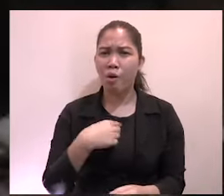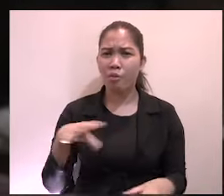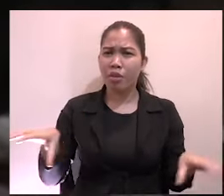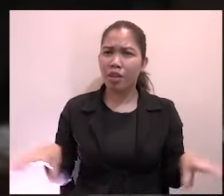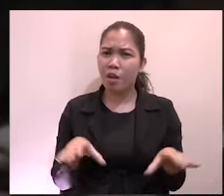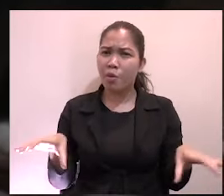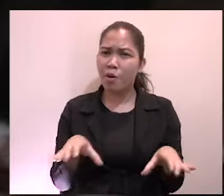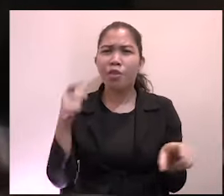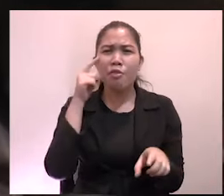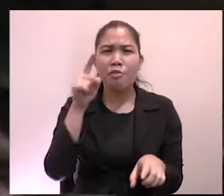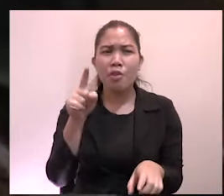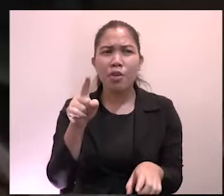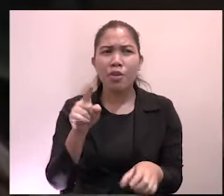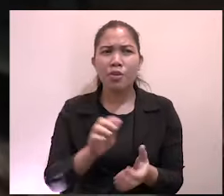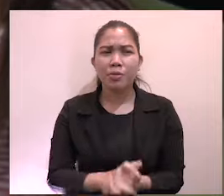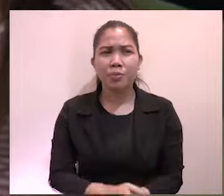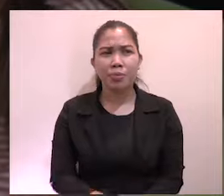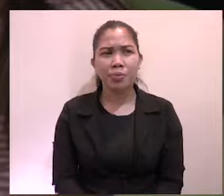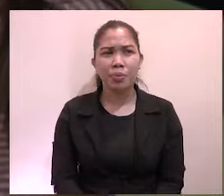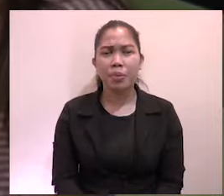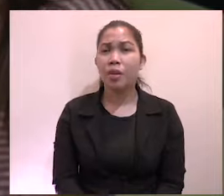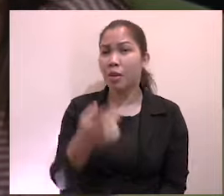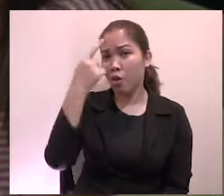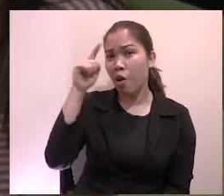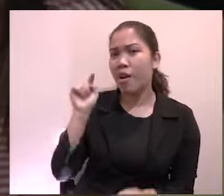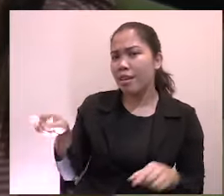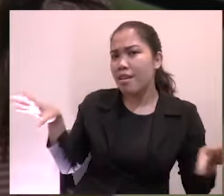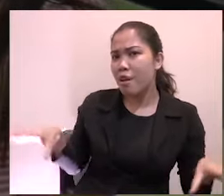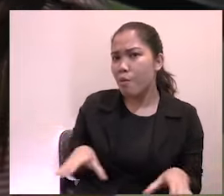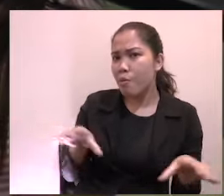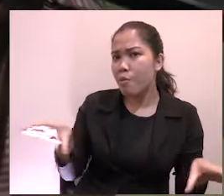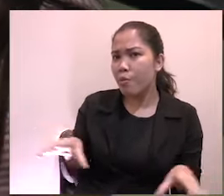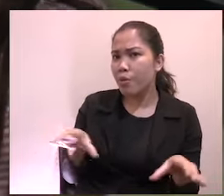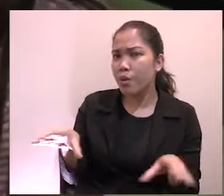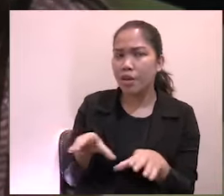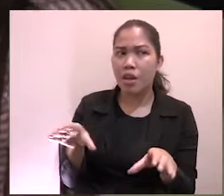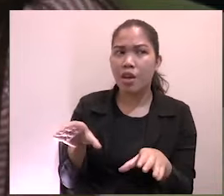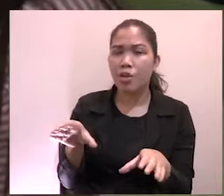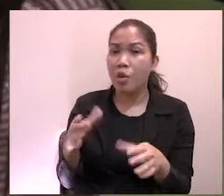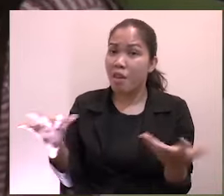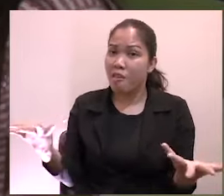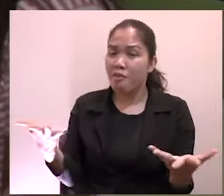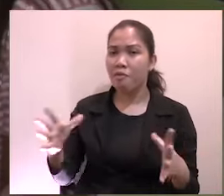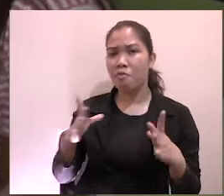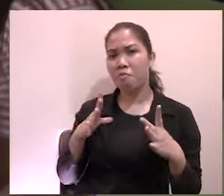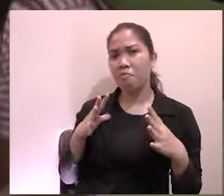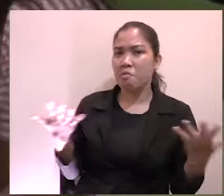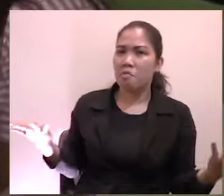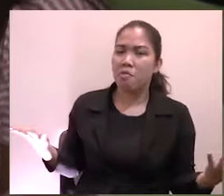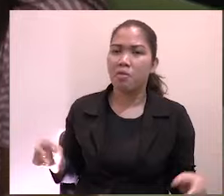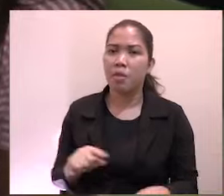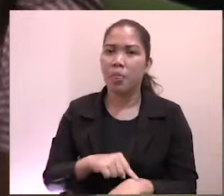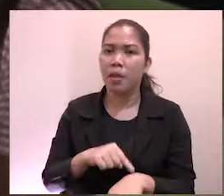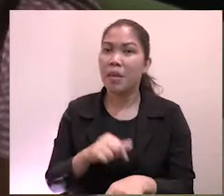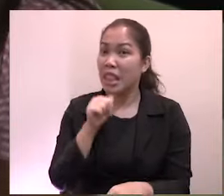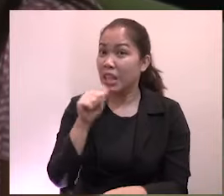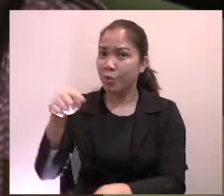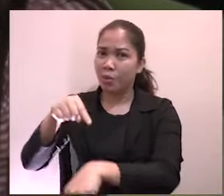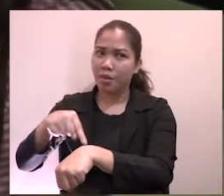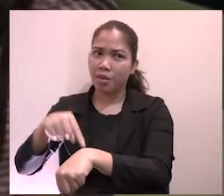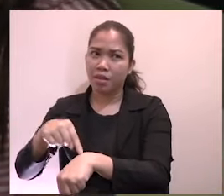pong para pong... Maski na ma'am, gawin mo yun at your spare time. Ibig sabihin, hindi po sa oras na